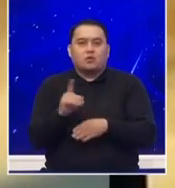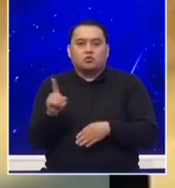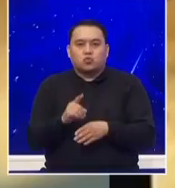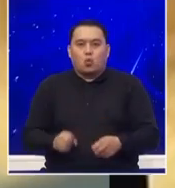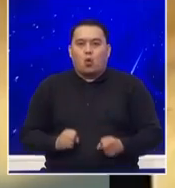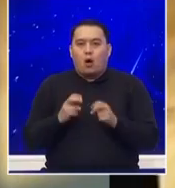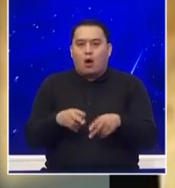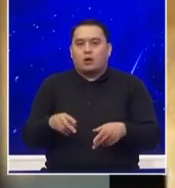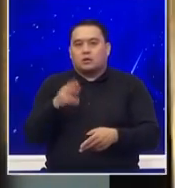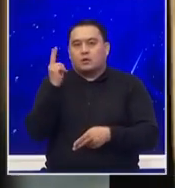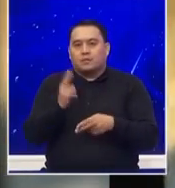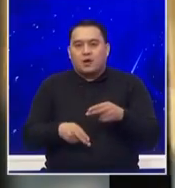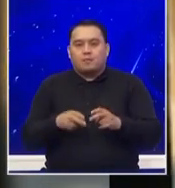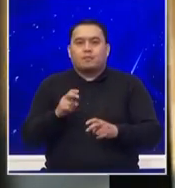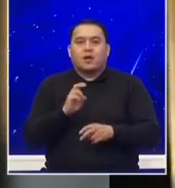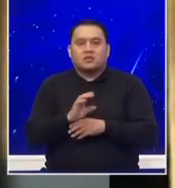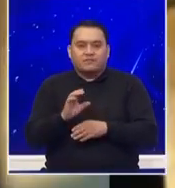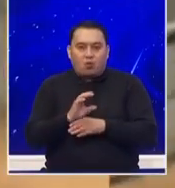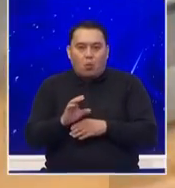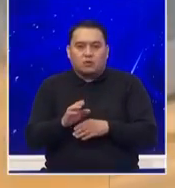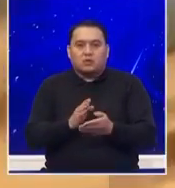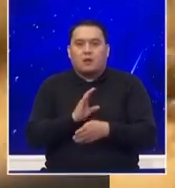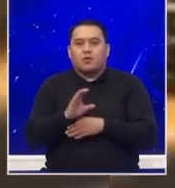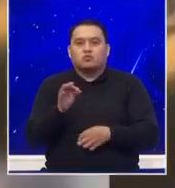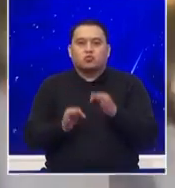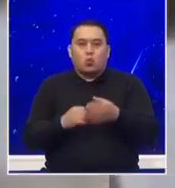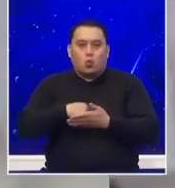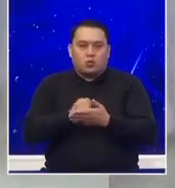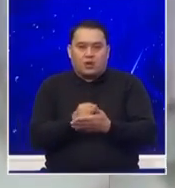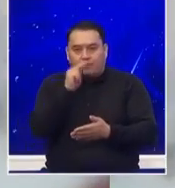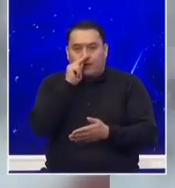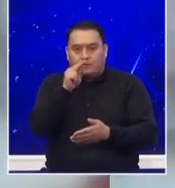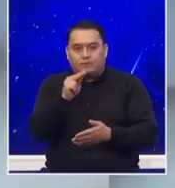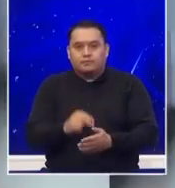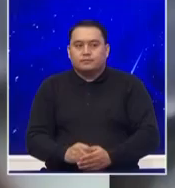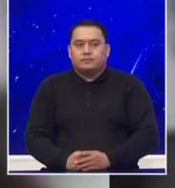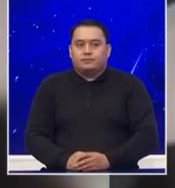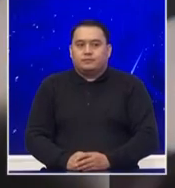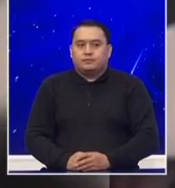уголовное дело окончено производством, после чего направлено в суд с утвержденным обвинительным актом.